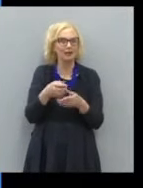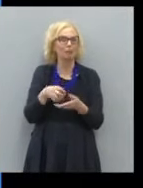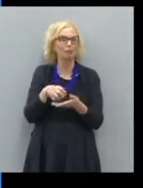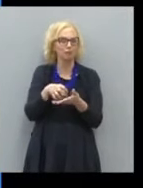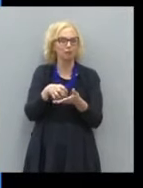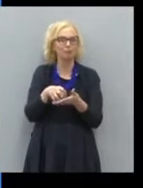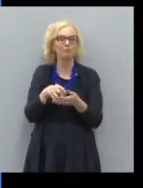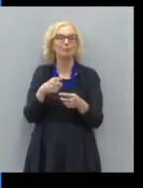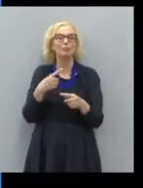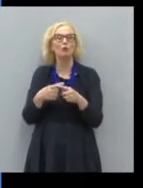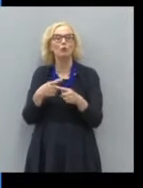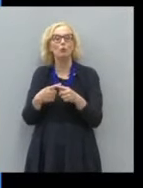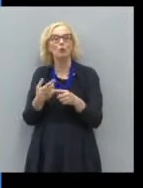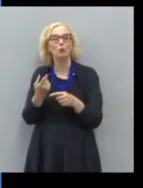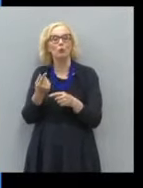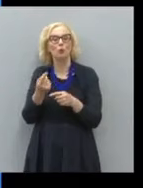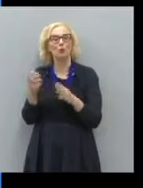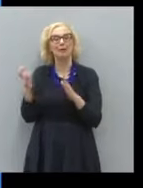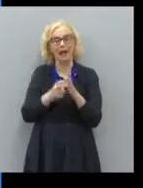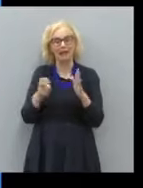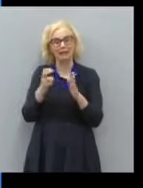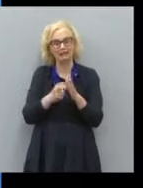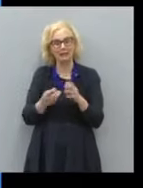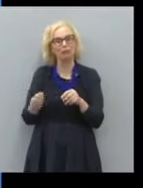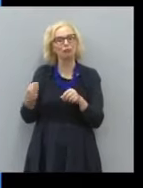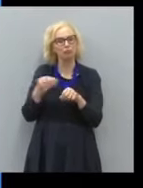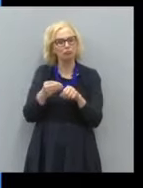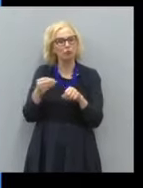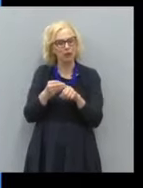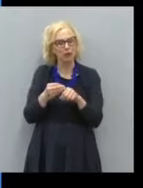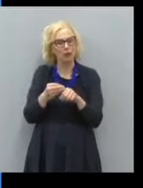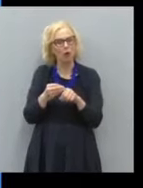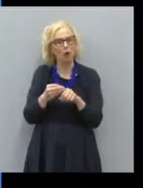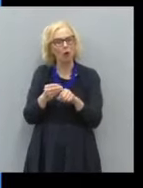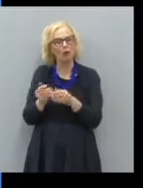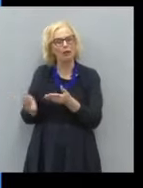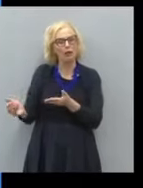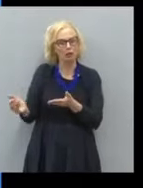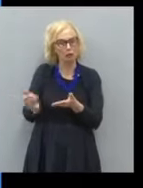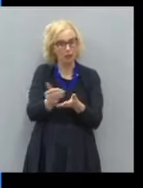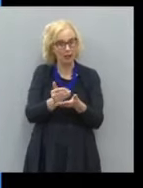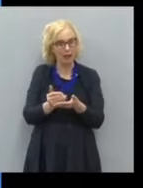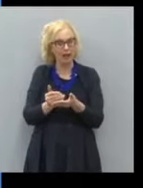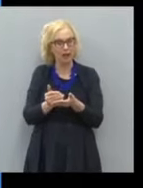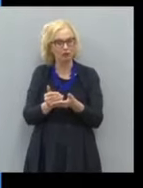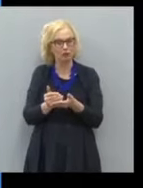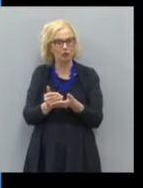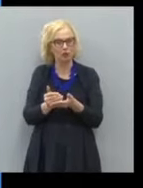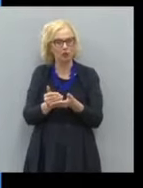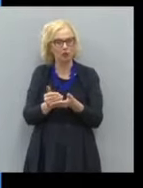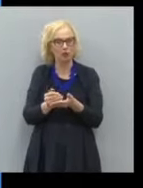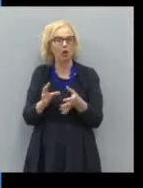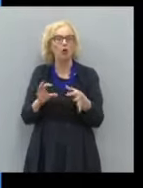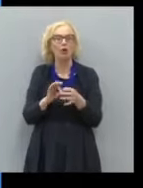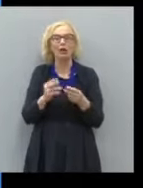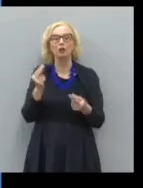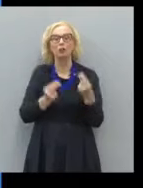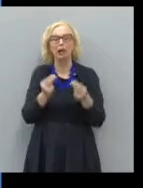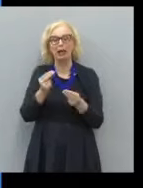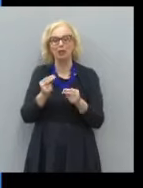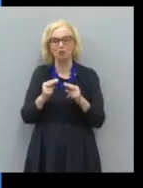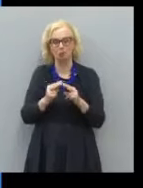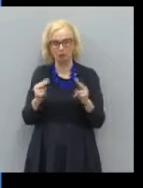ulteriori che siamo riusciti a recuperare sul sul bilancio provinciale